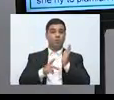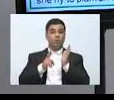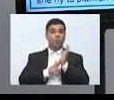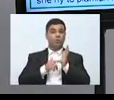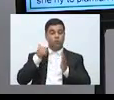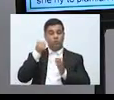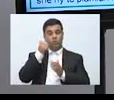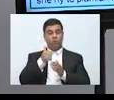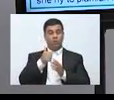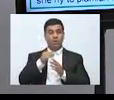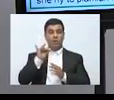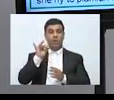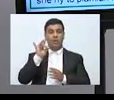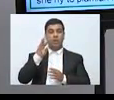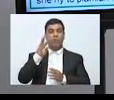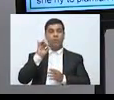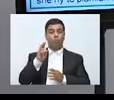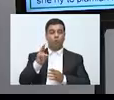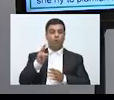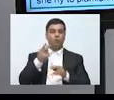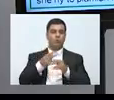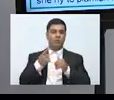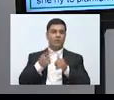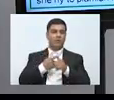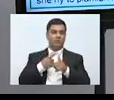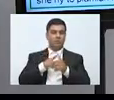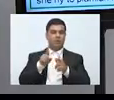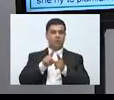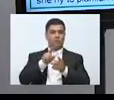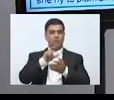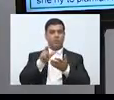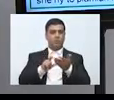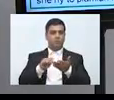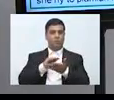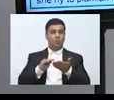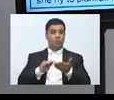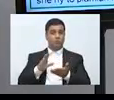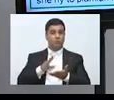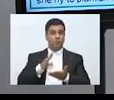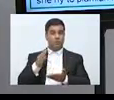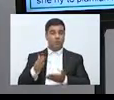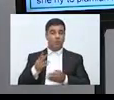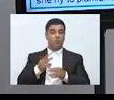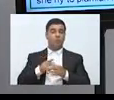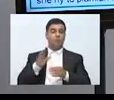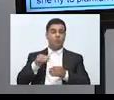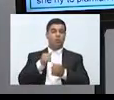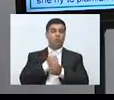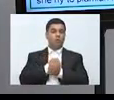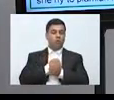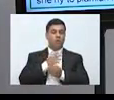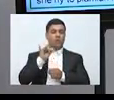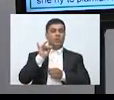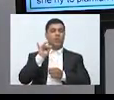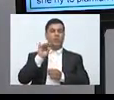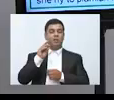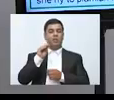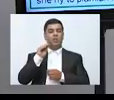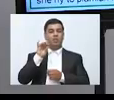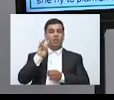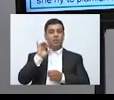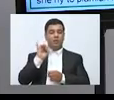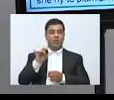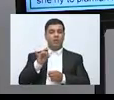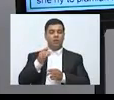1987-yilda Irmoq nomi bilan chop etiladi. So'ngra esa uning Sog'inch, Jilg'a, Rayhon